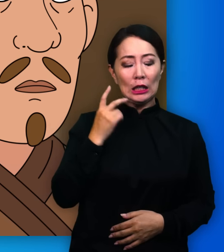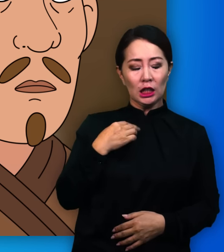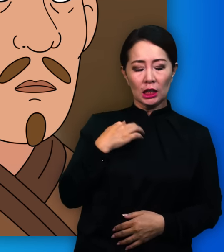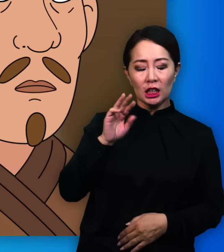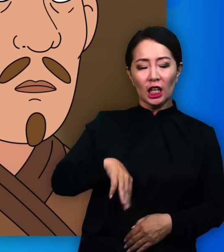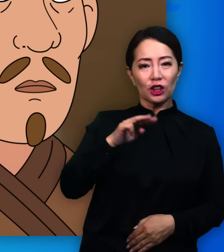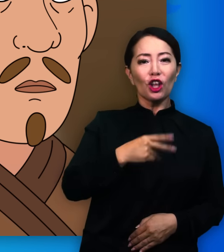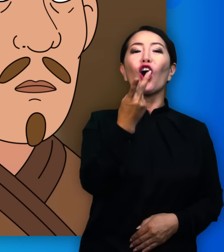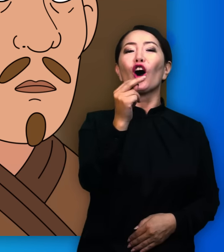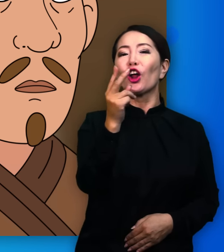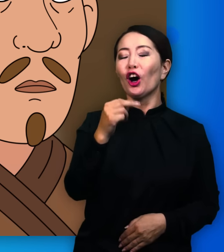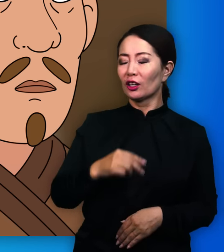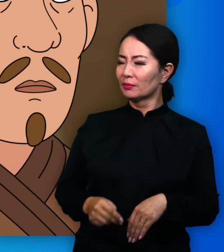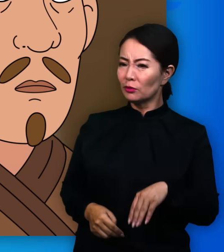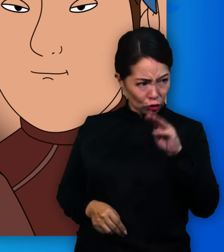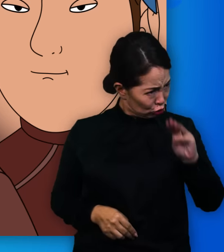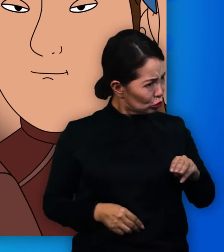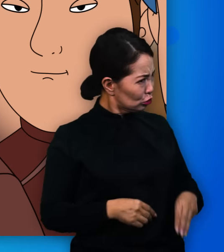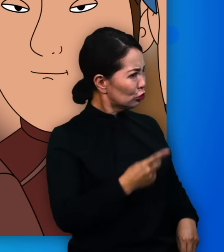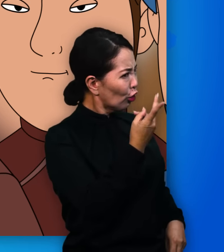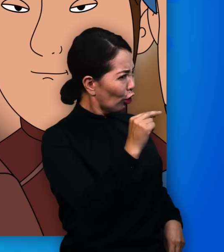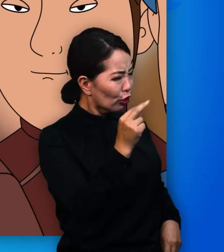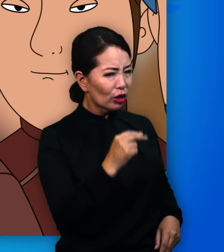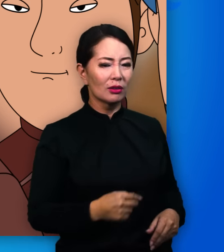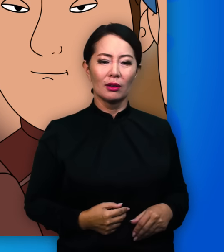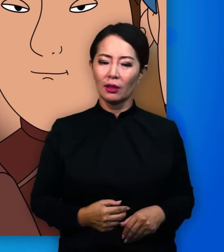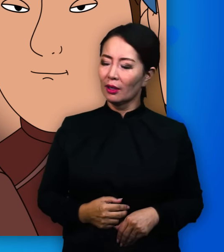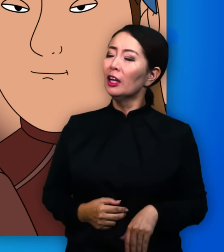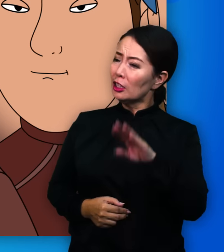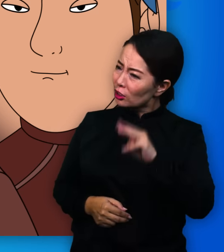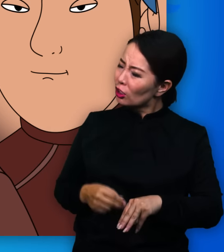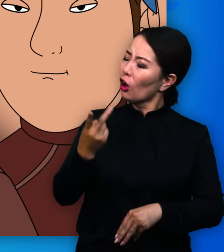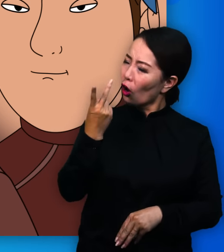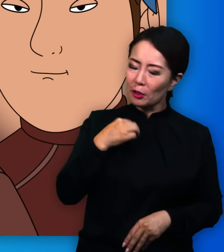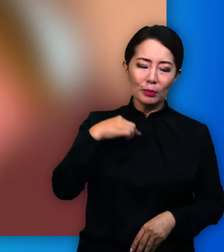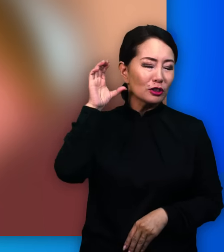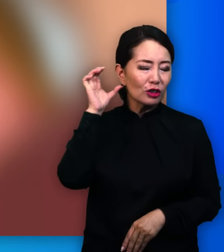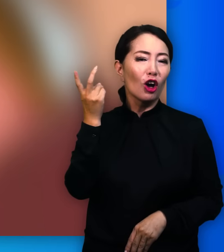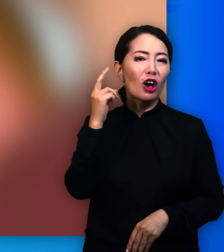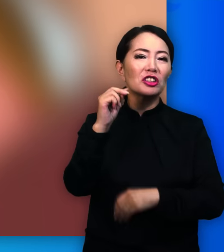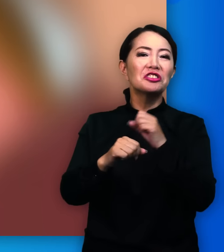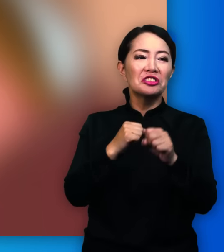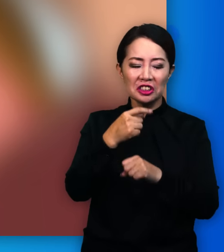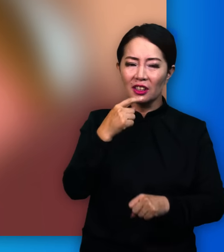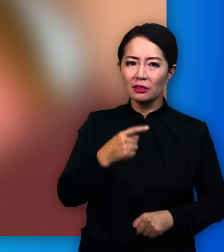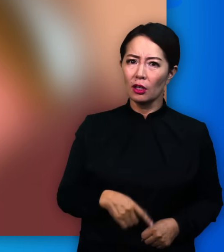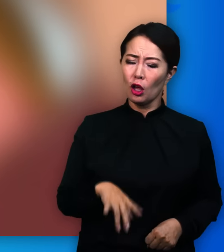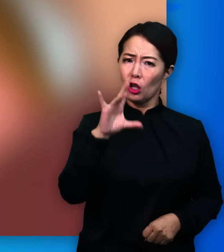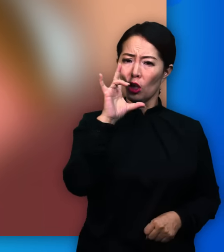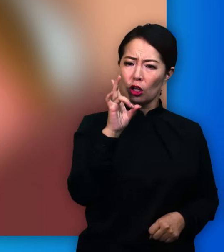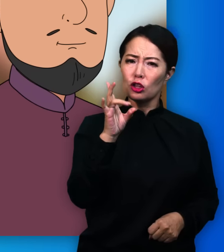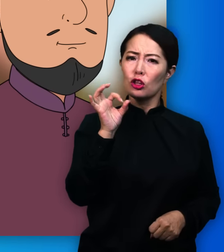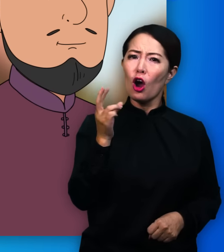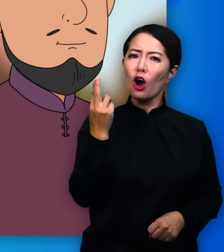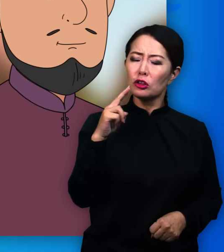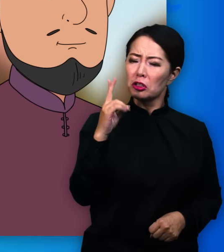штэ хүмүүс минь аа. Өрсөлдөгчөө бүгдөө давж гарал гэж үзэн шүү дээ. Ухаанд чулууг бултаараа авч